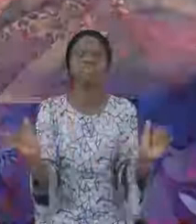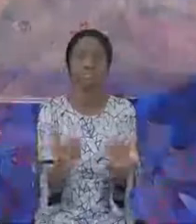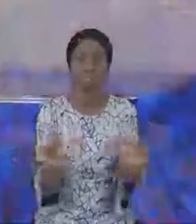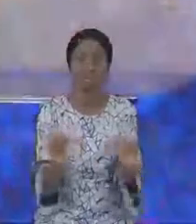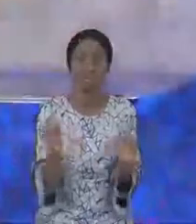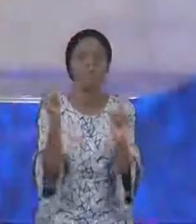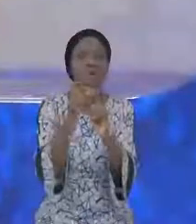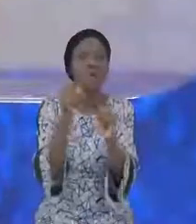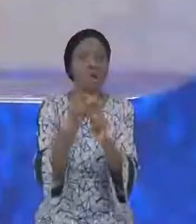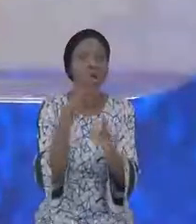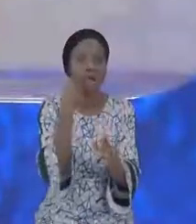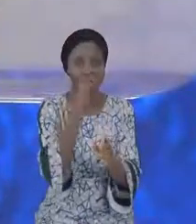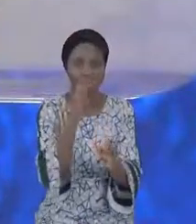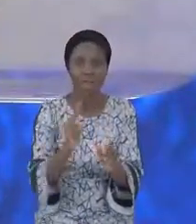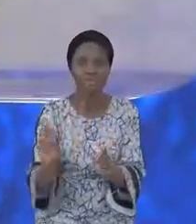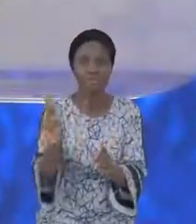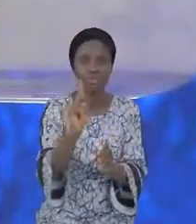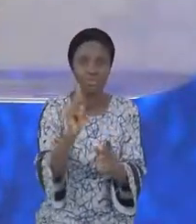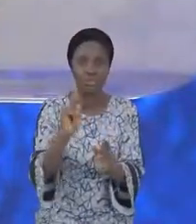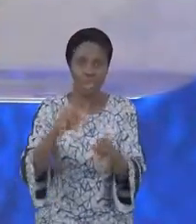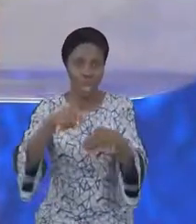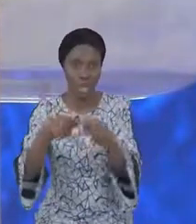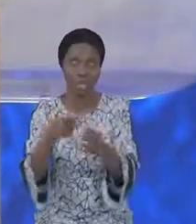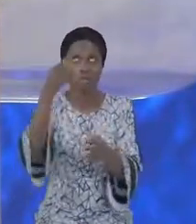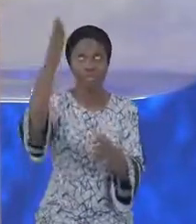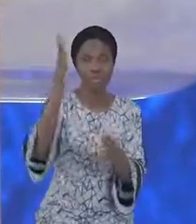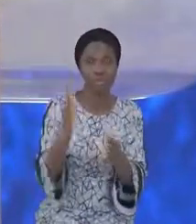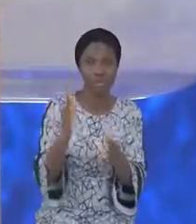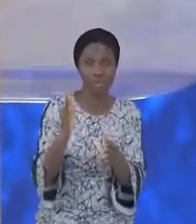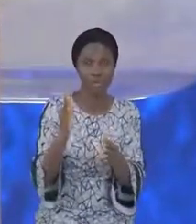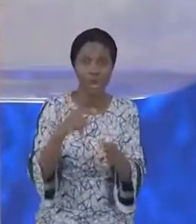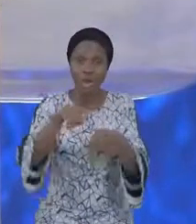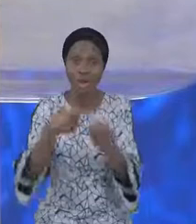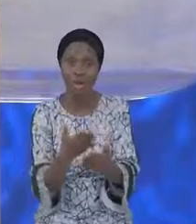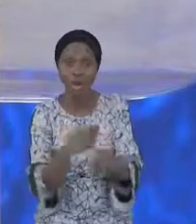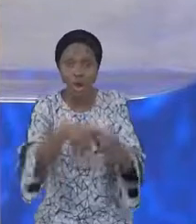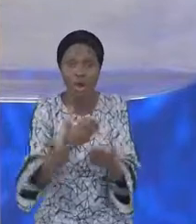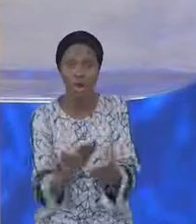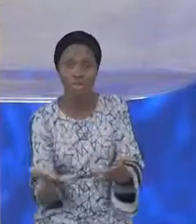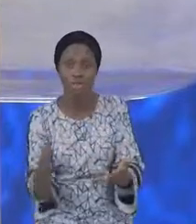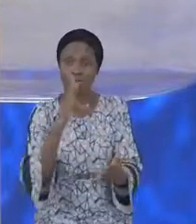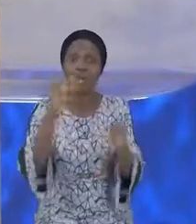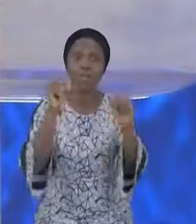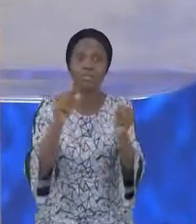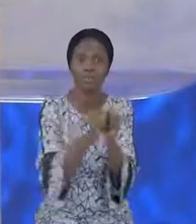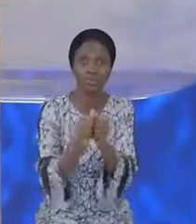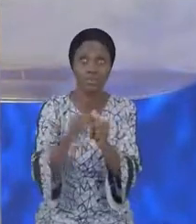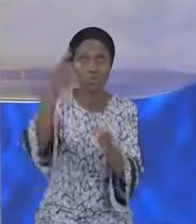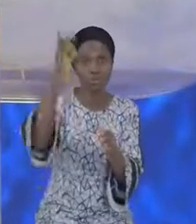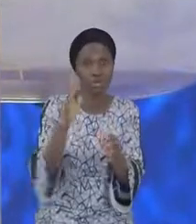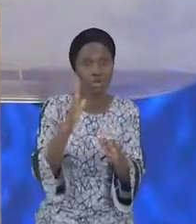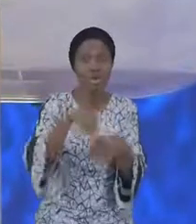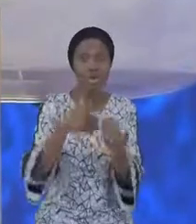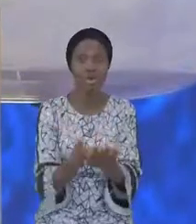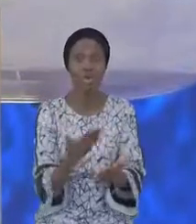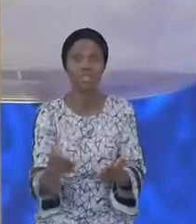La même expression employée pour Dieu, tout est possible. Car rien n'est possible à